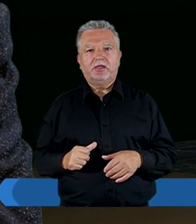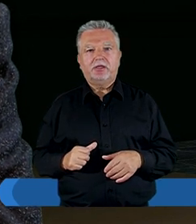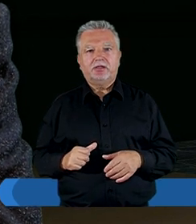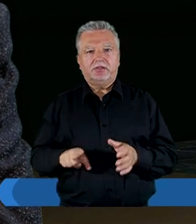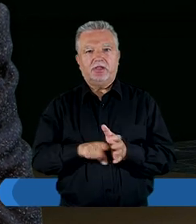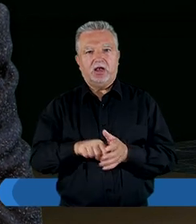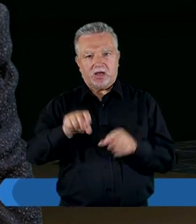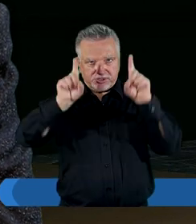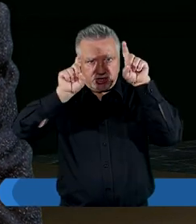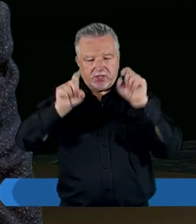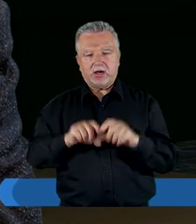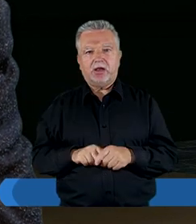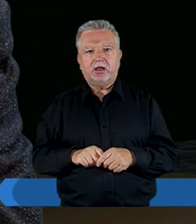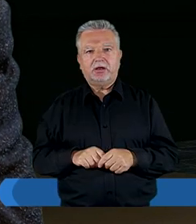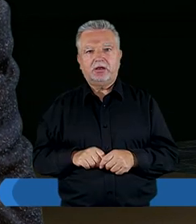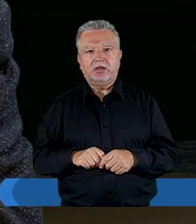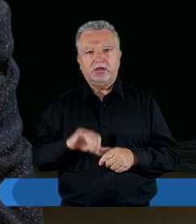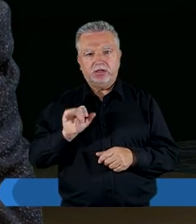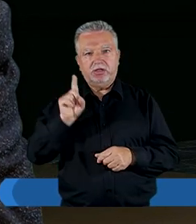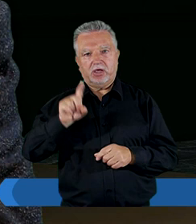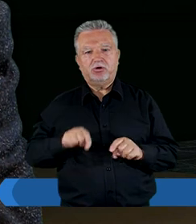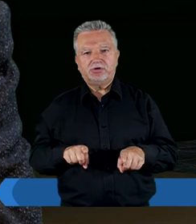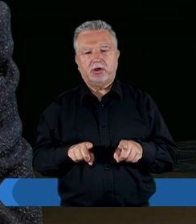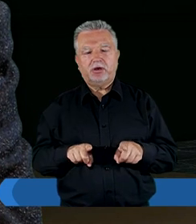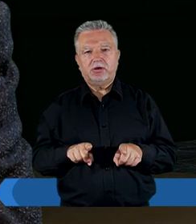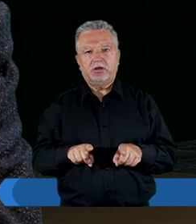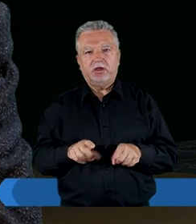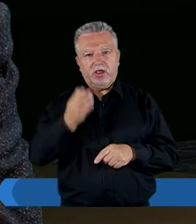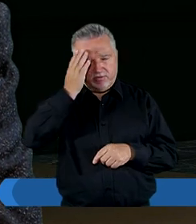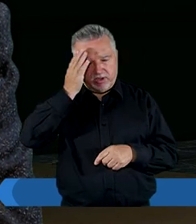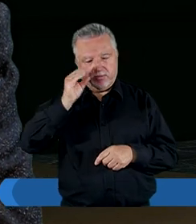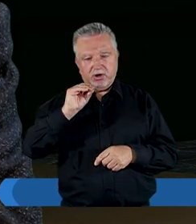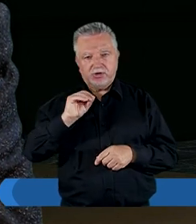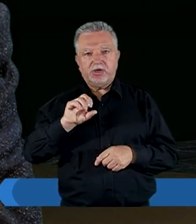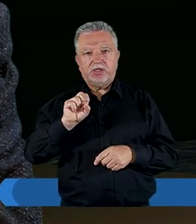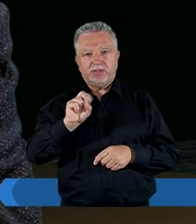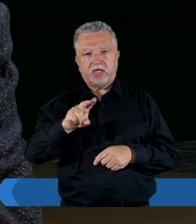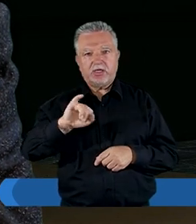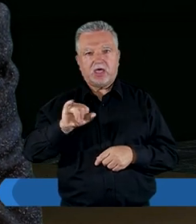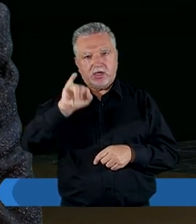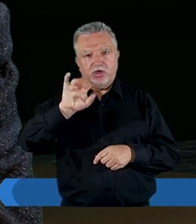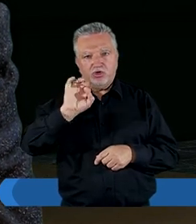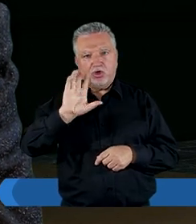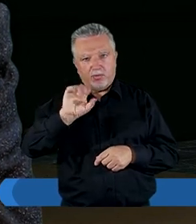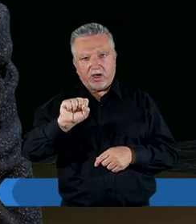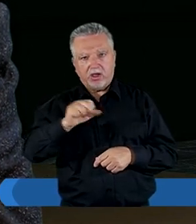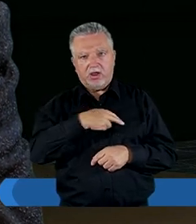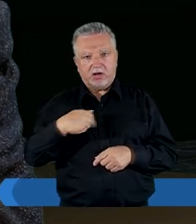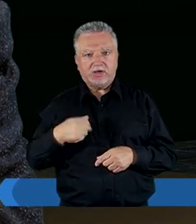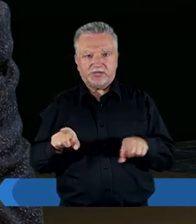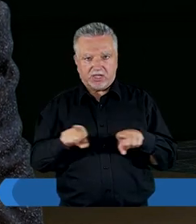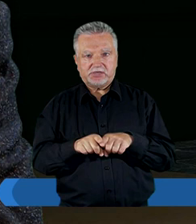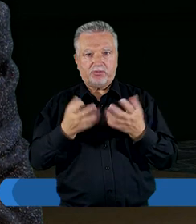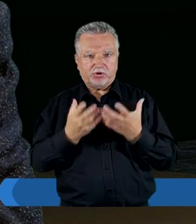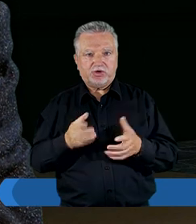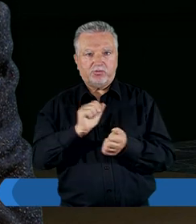jego niecnych knowań. Wiemy, że on, tak jak kiedyś Hioba, tak samo i nas by chciał dzisiaj zniszczyć,